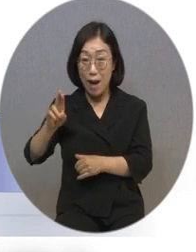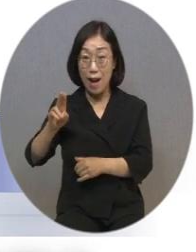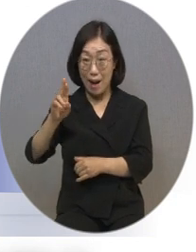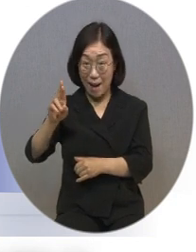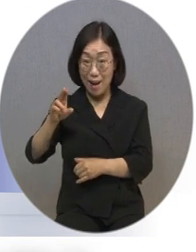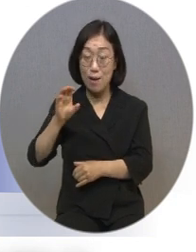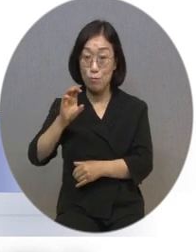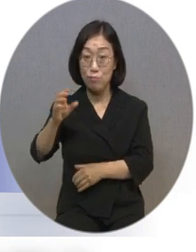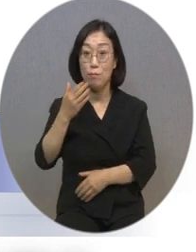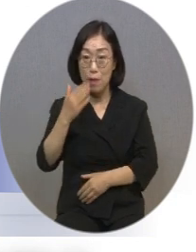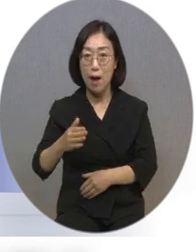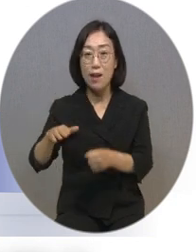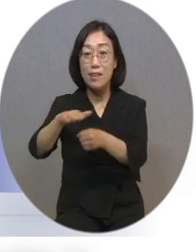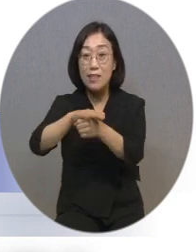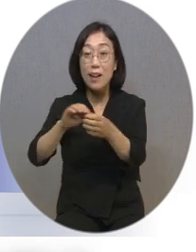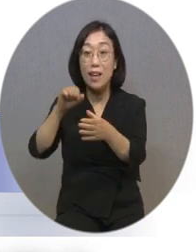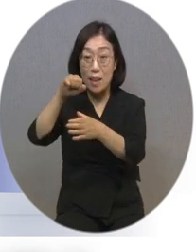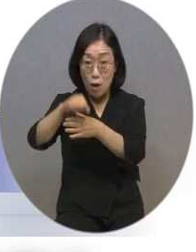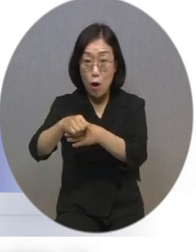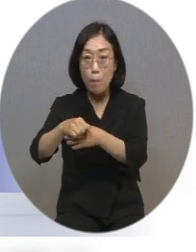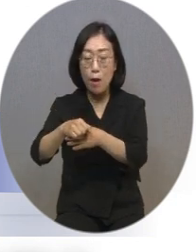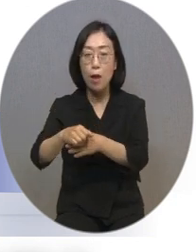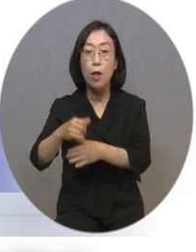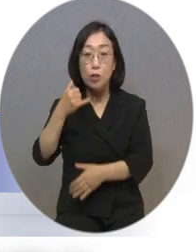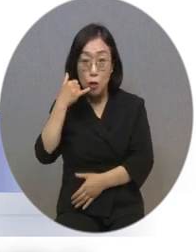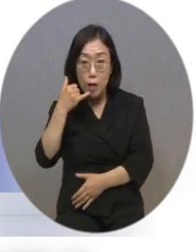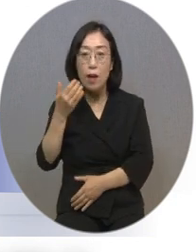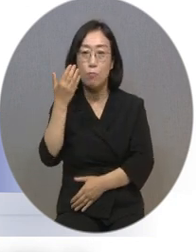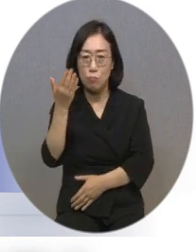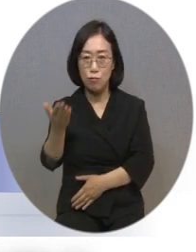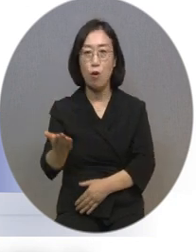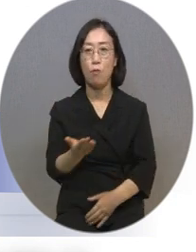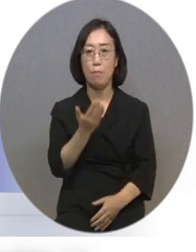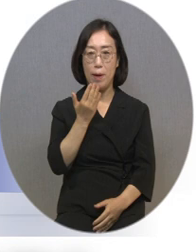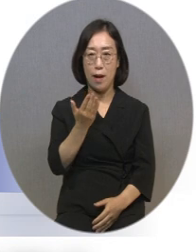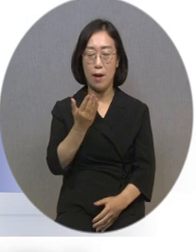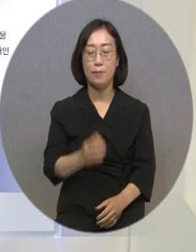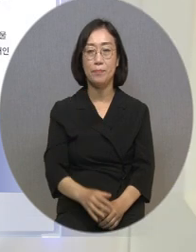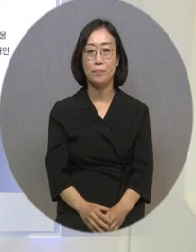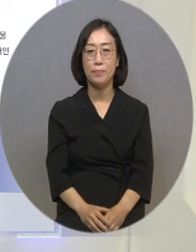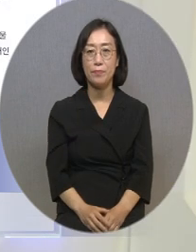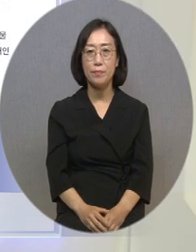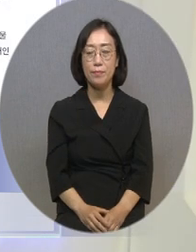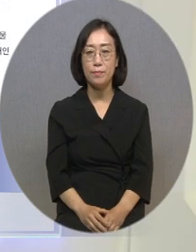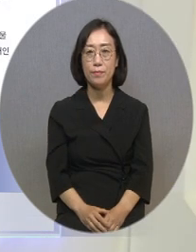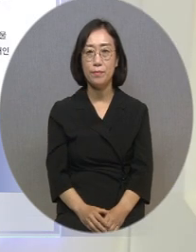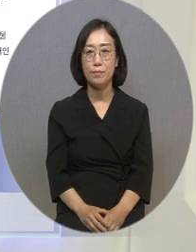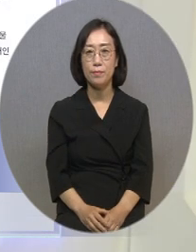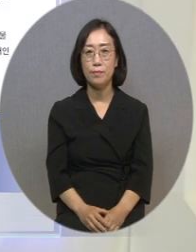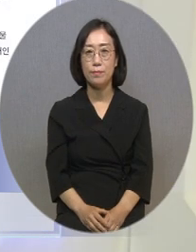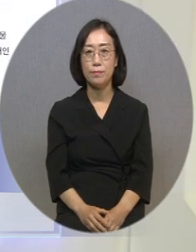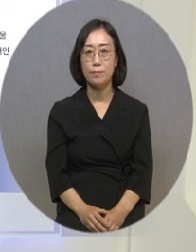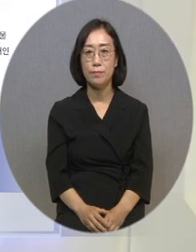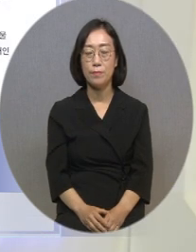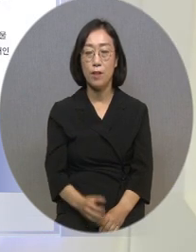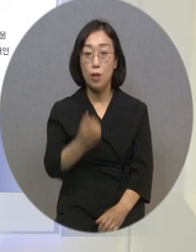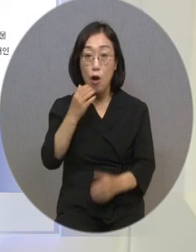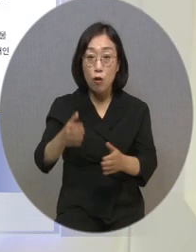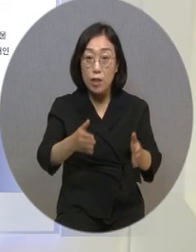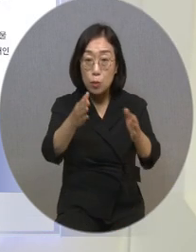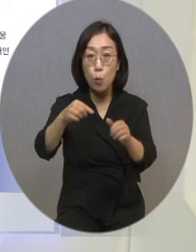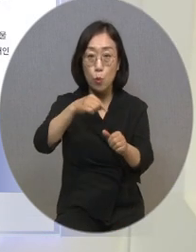상담은 사랑의 열매 나눔 콜센터에서 문의하면 됩니다 다음 뉴스입니다 경기도